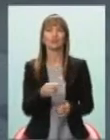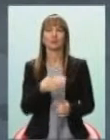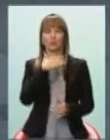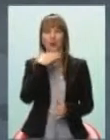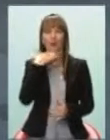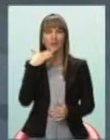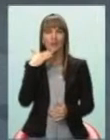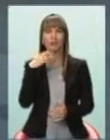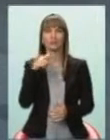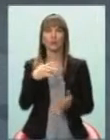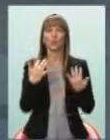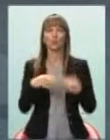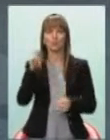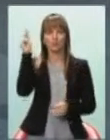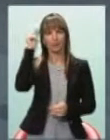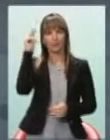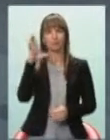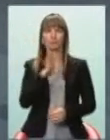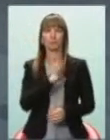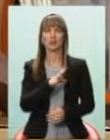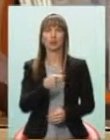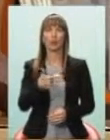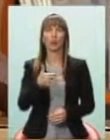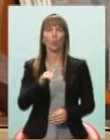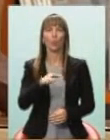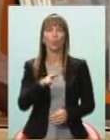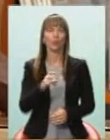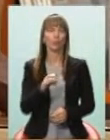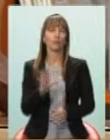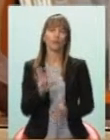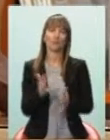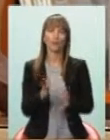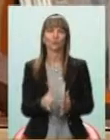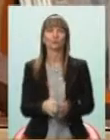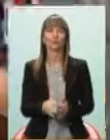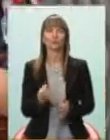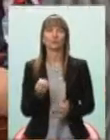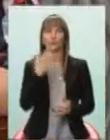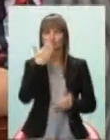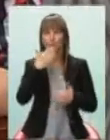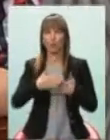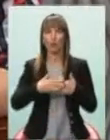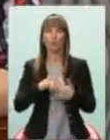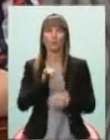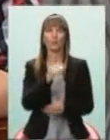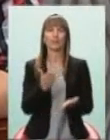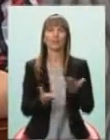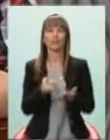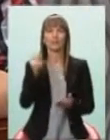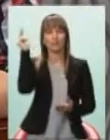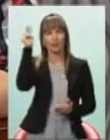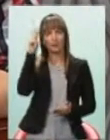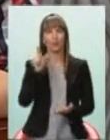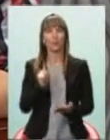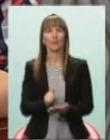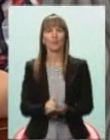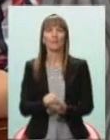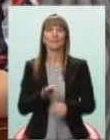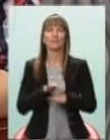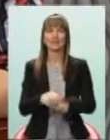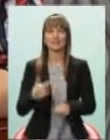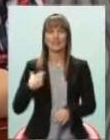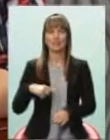багато ти вже на чому навчилася бути гуманною? Не дуже. Ну, це ще попереду в тебе все ще, напевно. Ти ще навчишся обов'язково вести